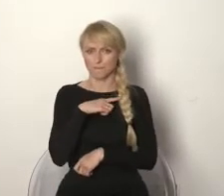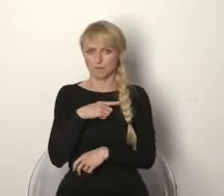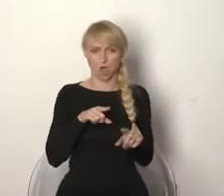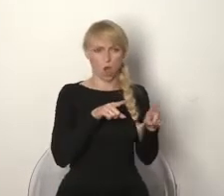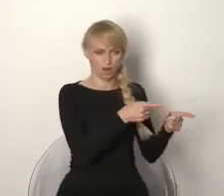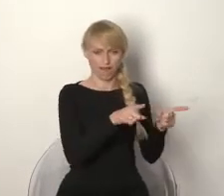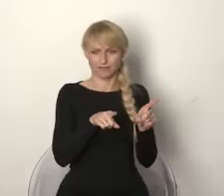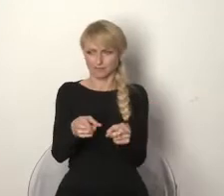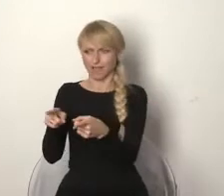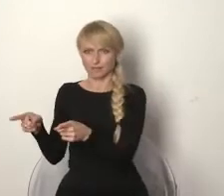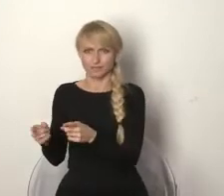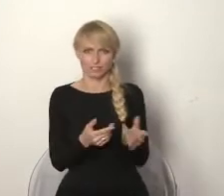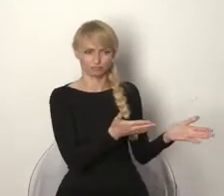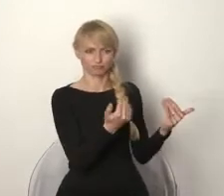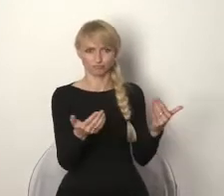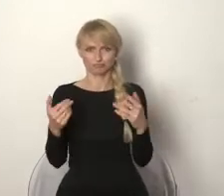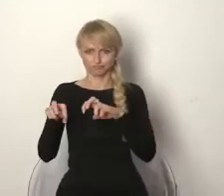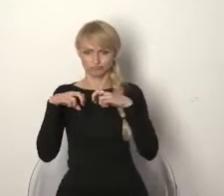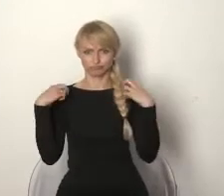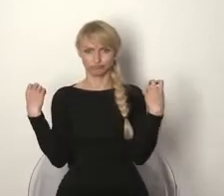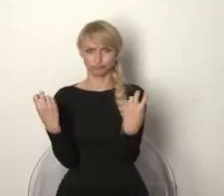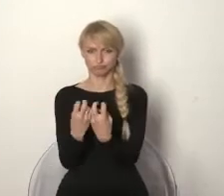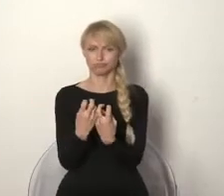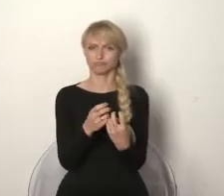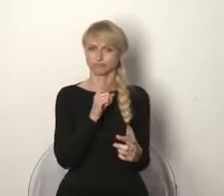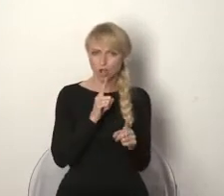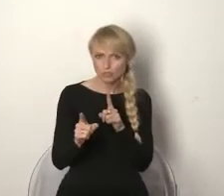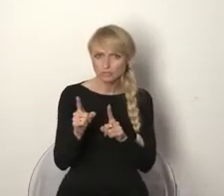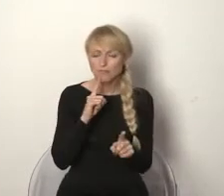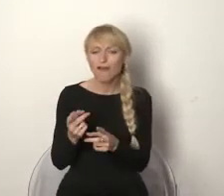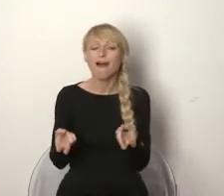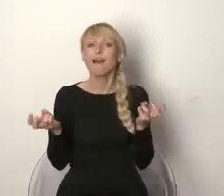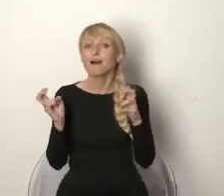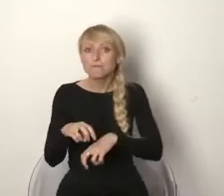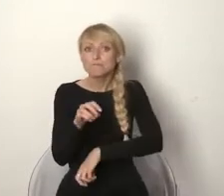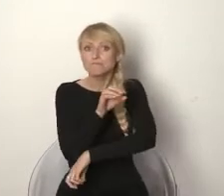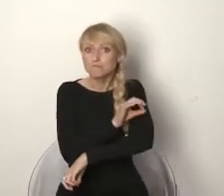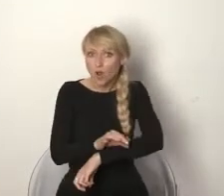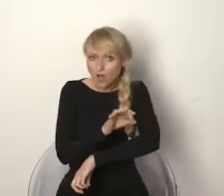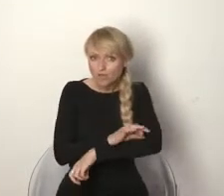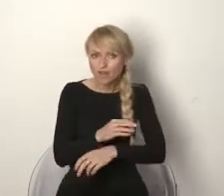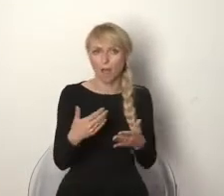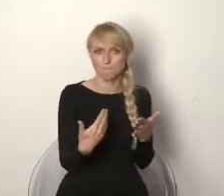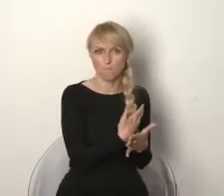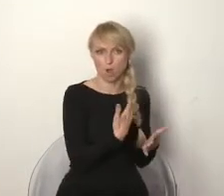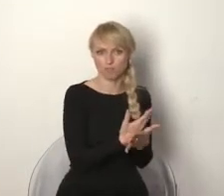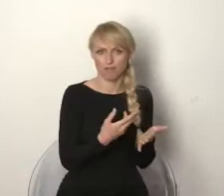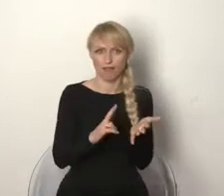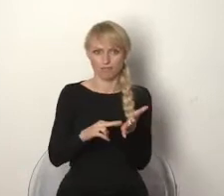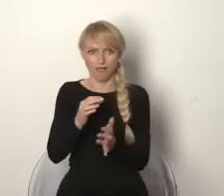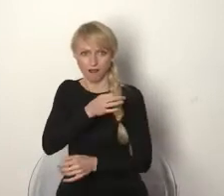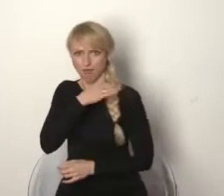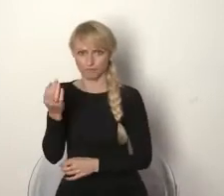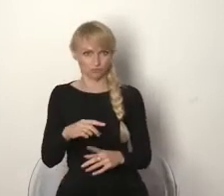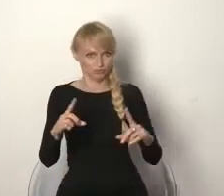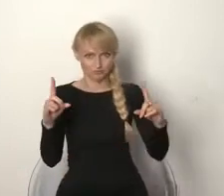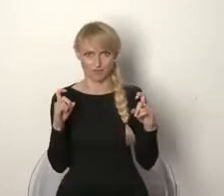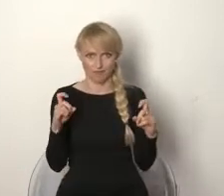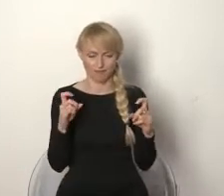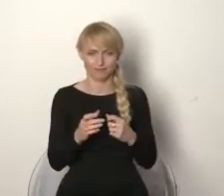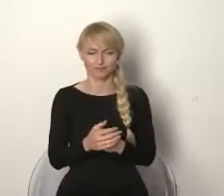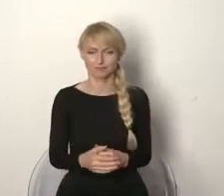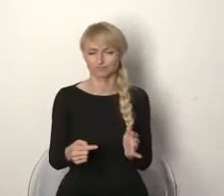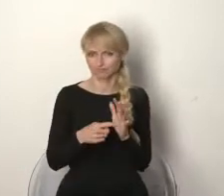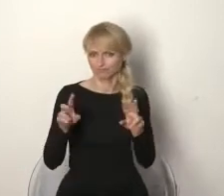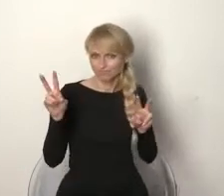do stołu, do rozmów i powstał projekt Moda na lepszy start. To jest projekt w tej chwili realizowany właśnie